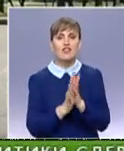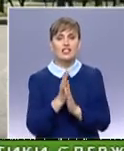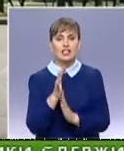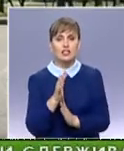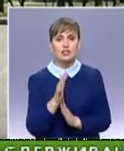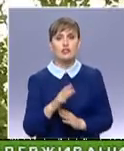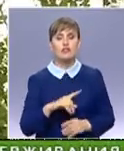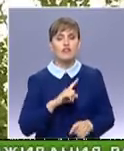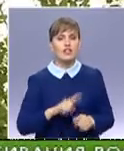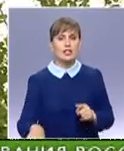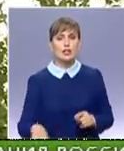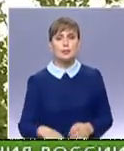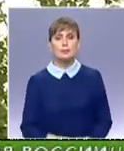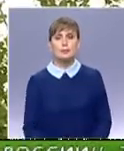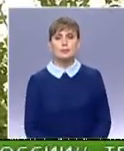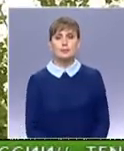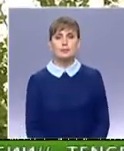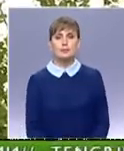в разы.